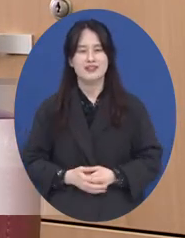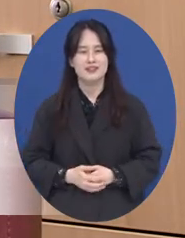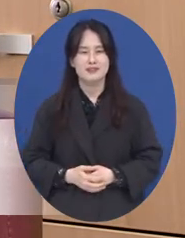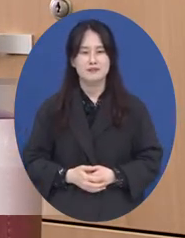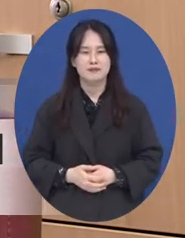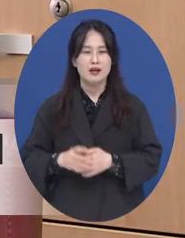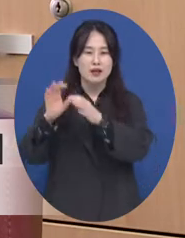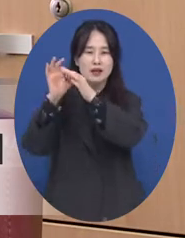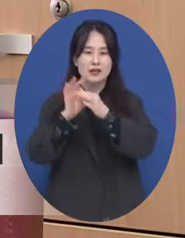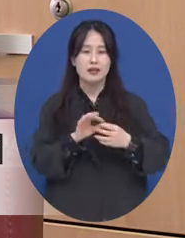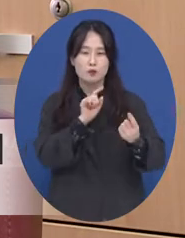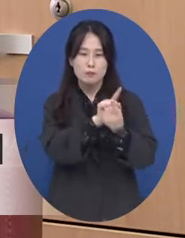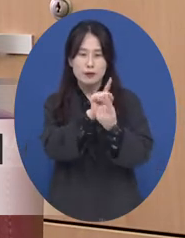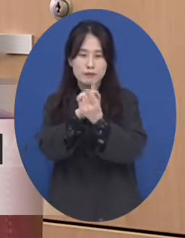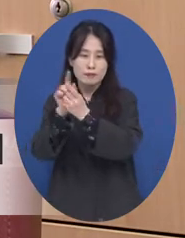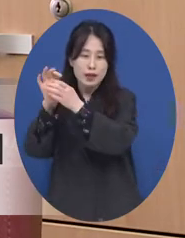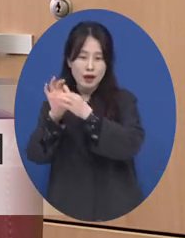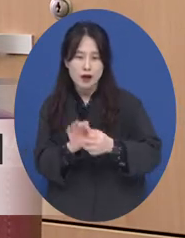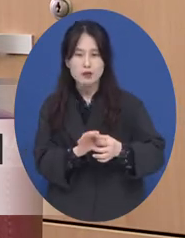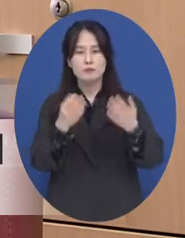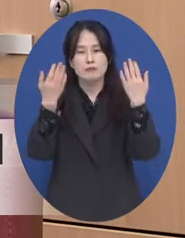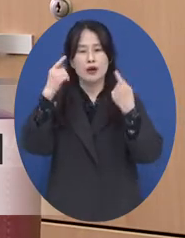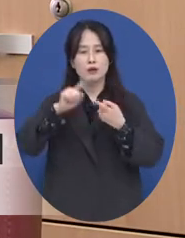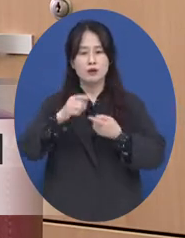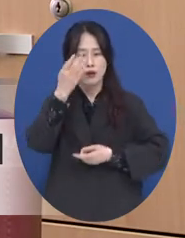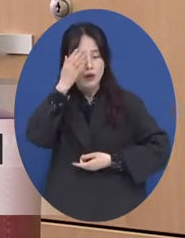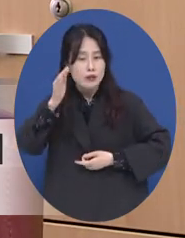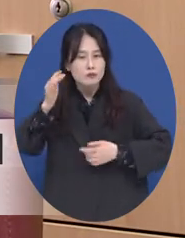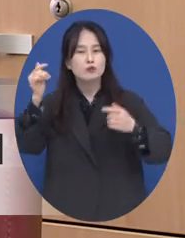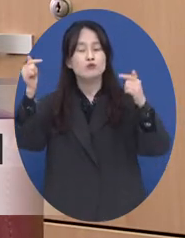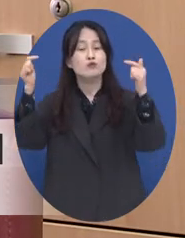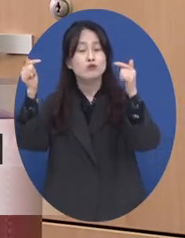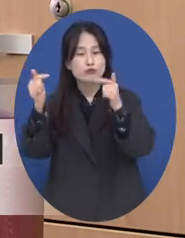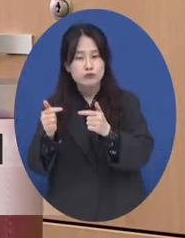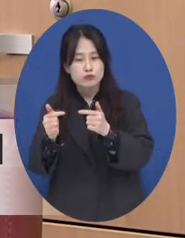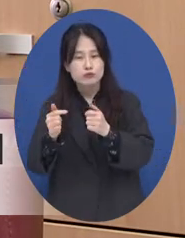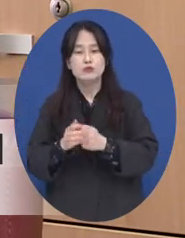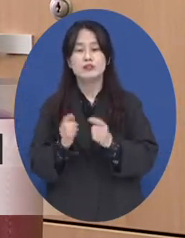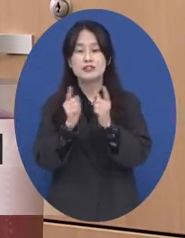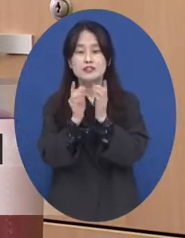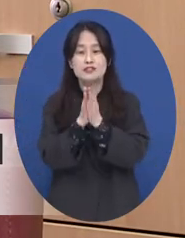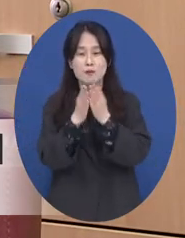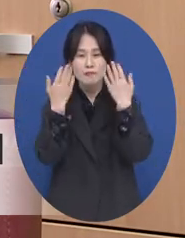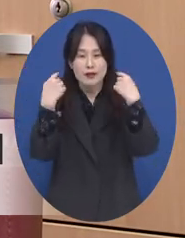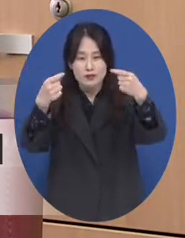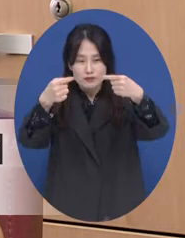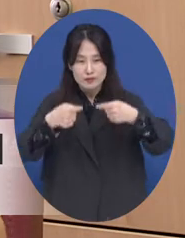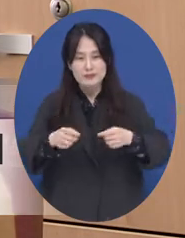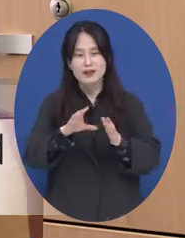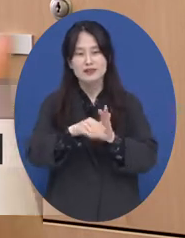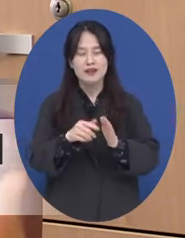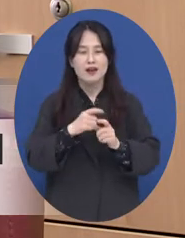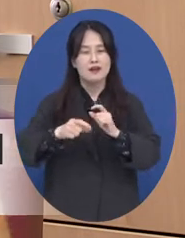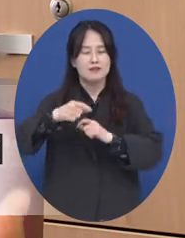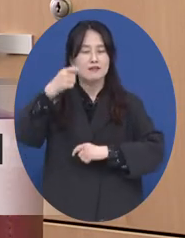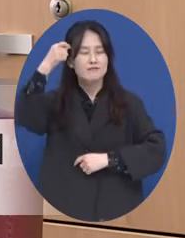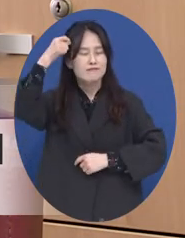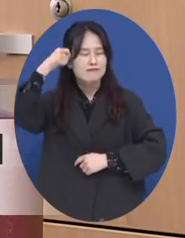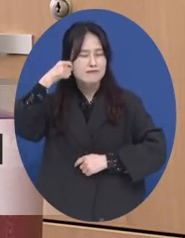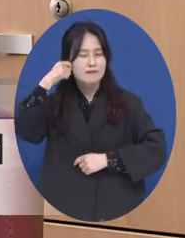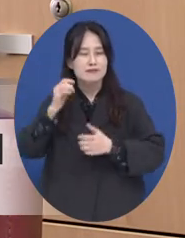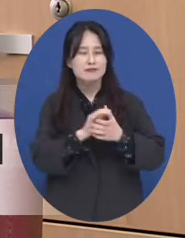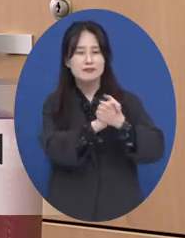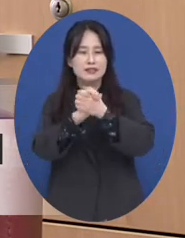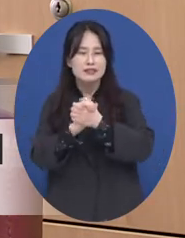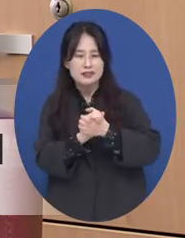흔들게 되고, 계속해서 만남을 이어가면 학교에 대한 낯설음 같은 것들을 줄여서 막상 정말 등교했을